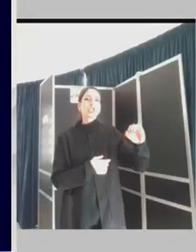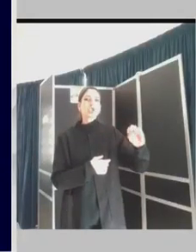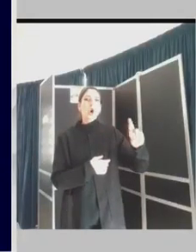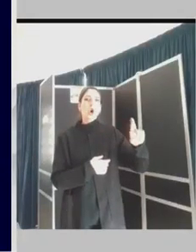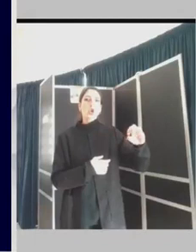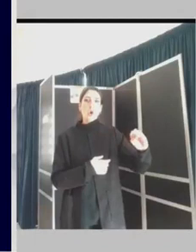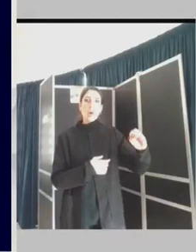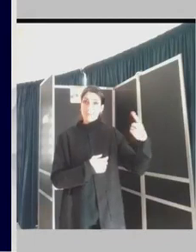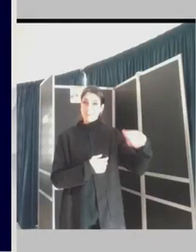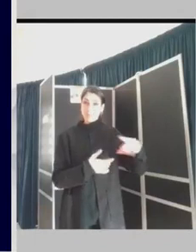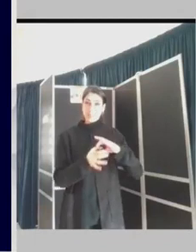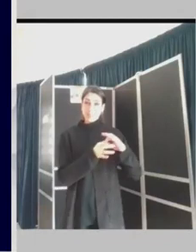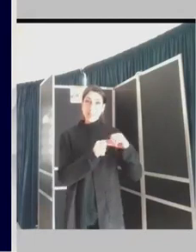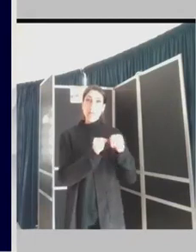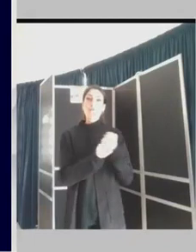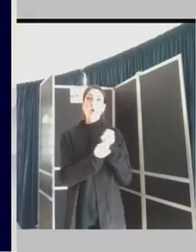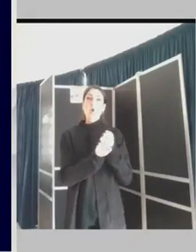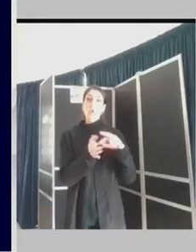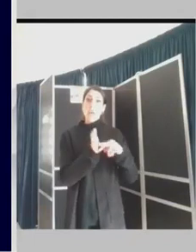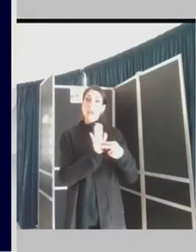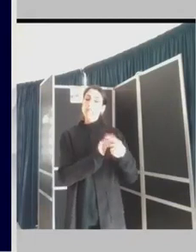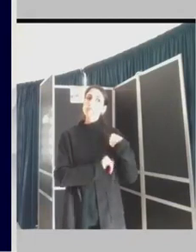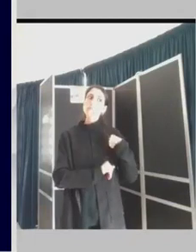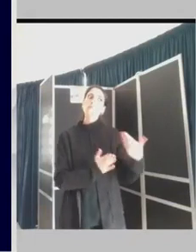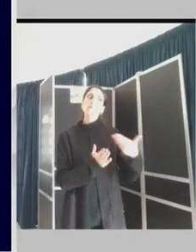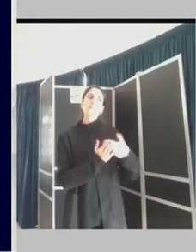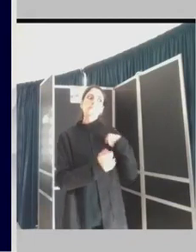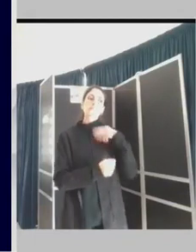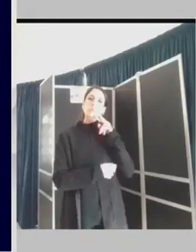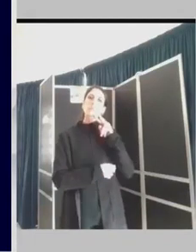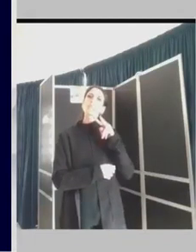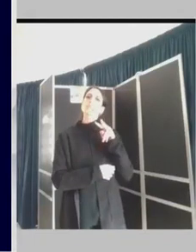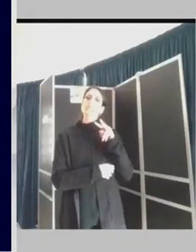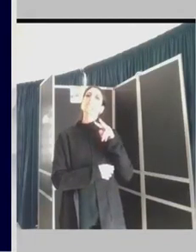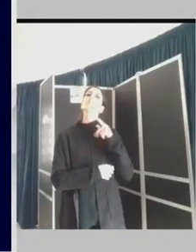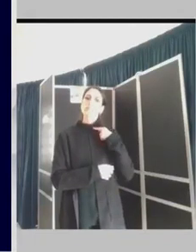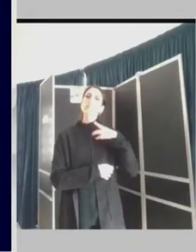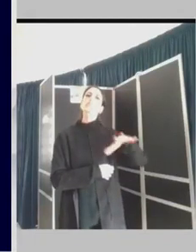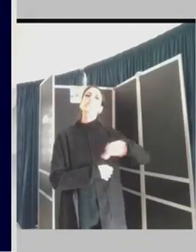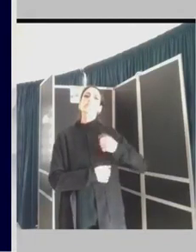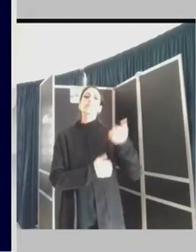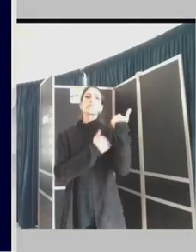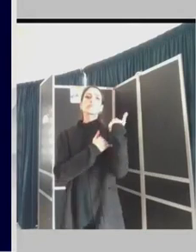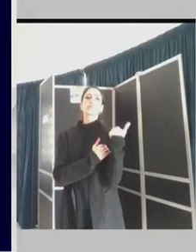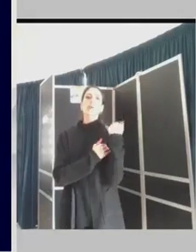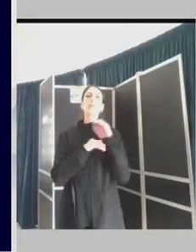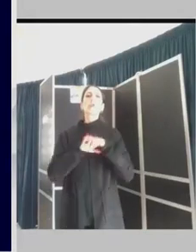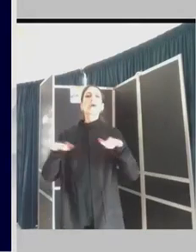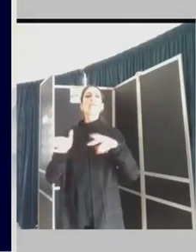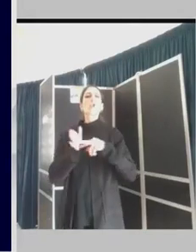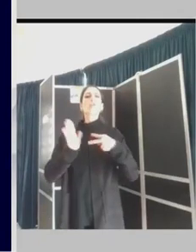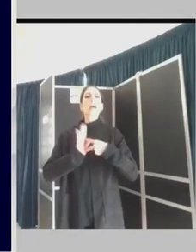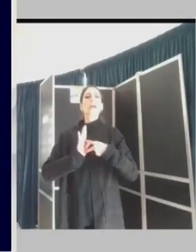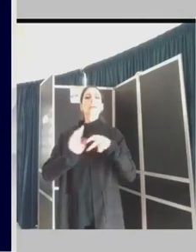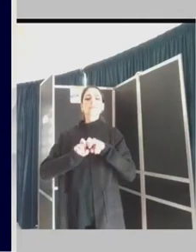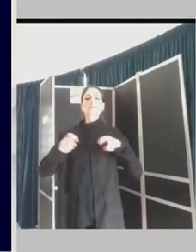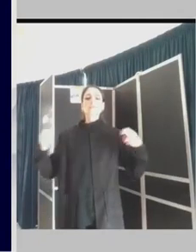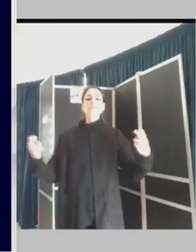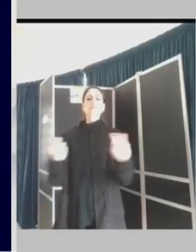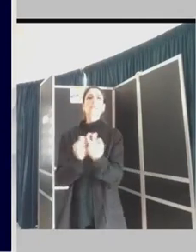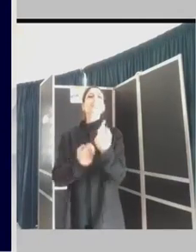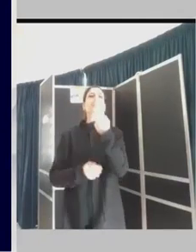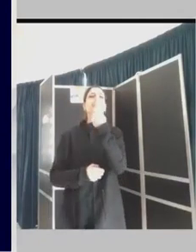perseguirò personalmente, tavolo tecnico nel quale si siedono i tecnici, tutti i tecnici coinvolti, magari